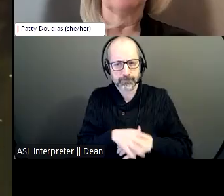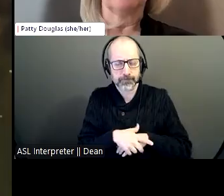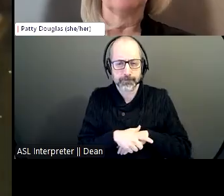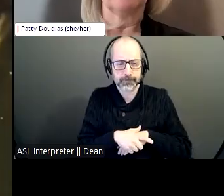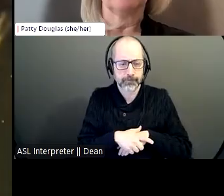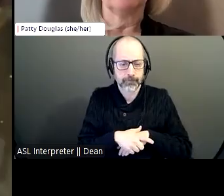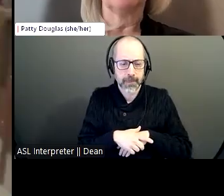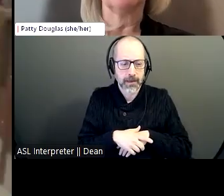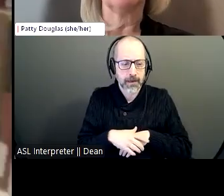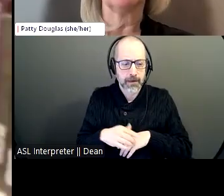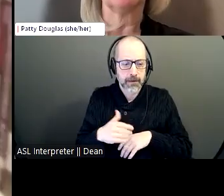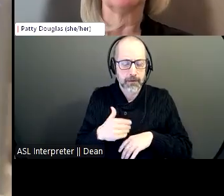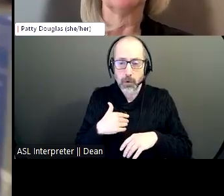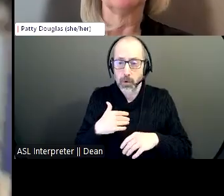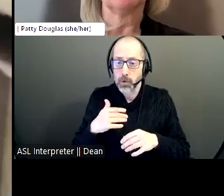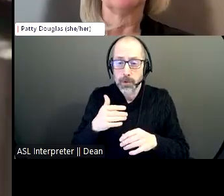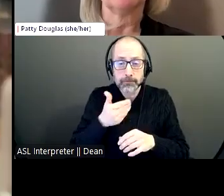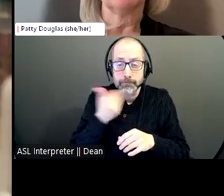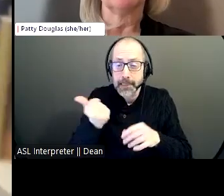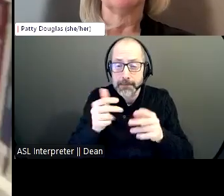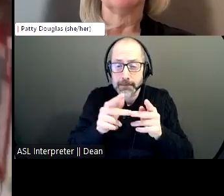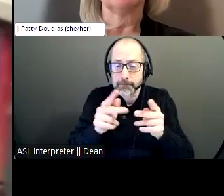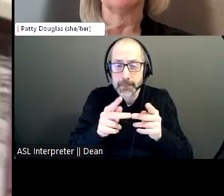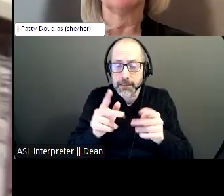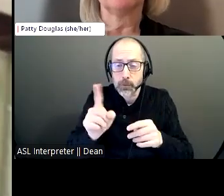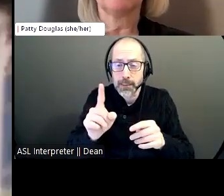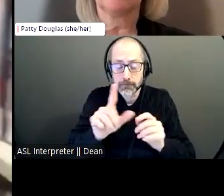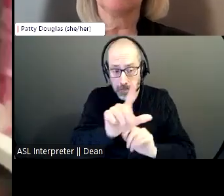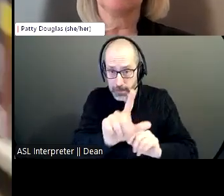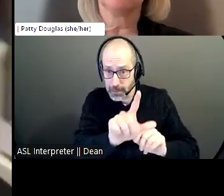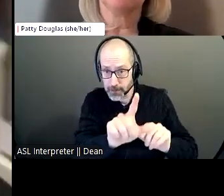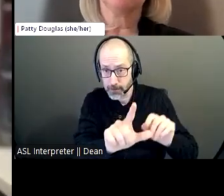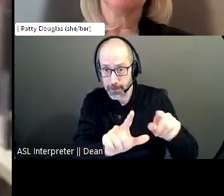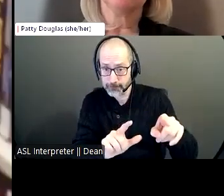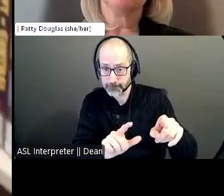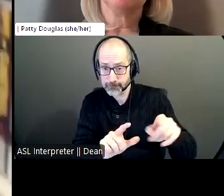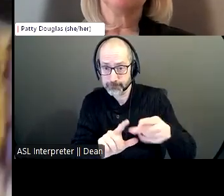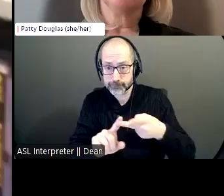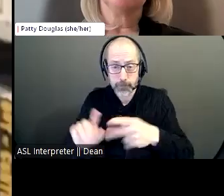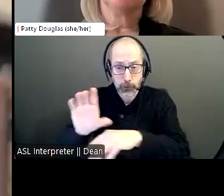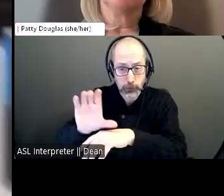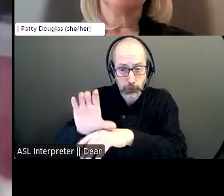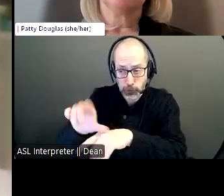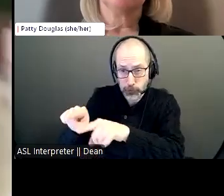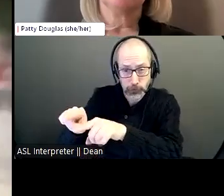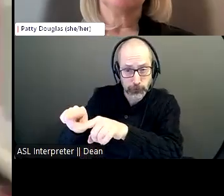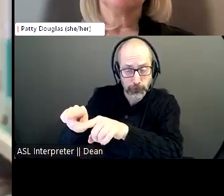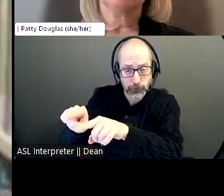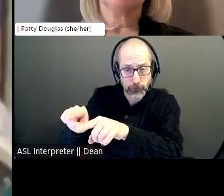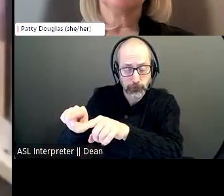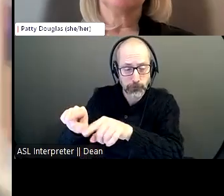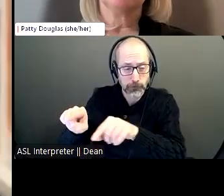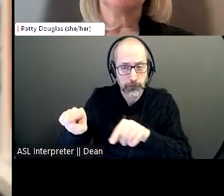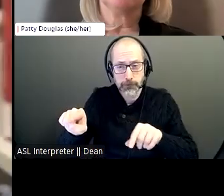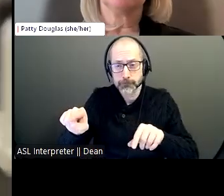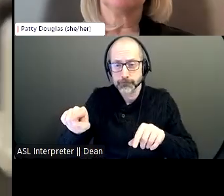My main favorite spots are libraries Mes endroits préférés Churches. sont les bibliothèques, les églises and